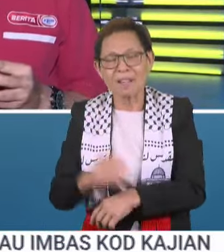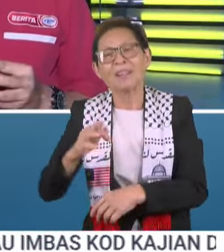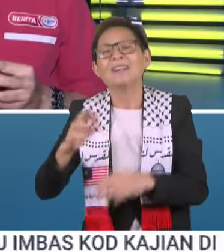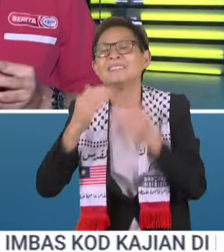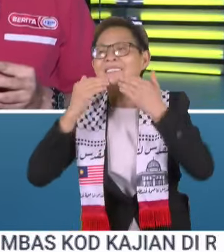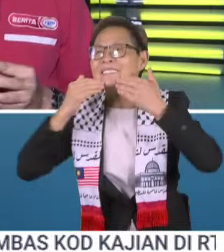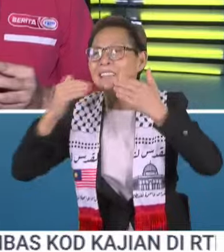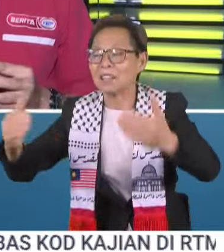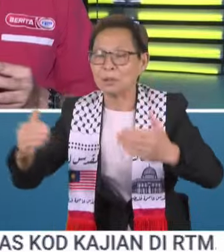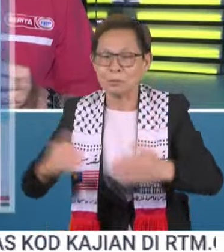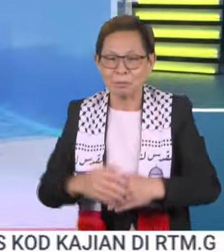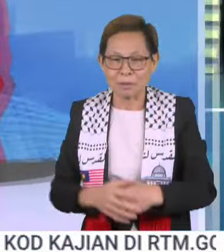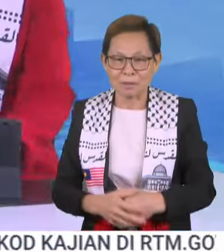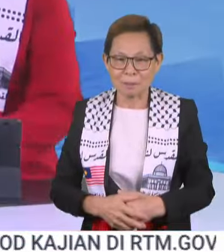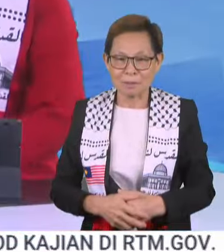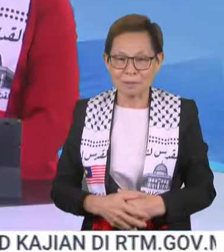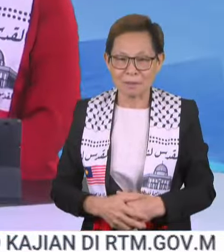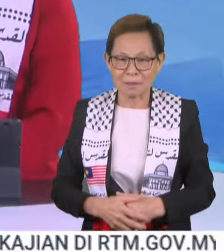terima kasih.